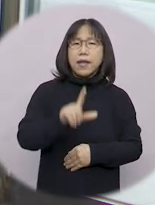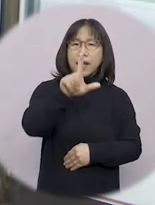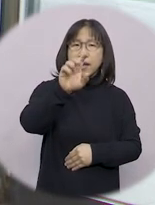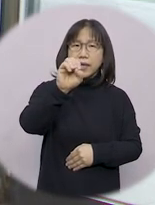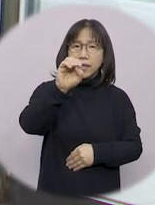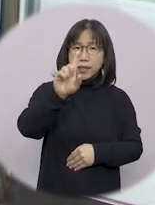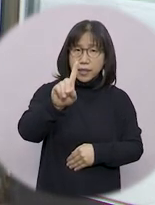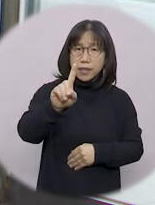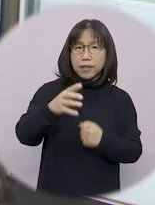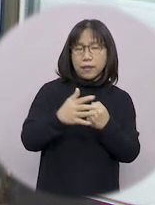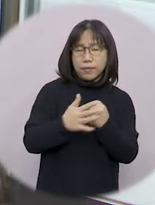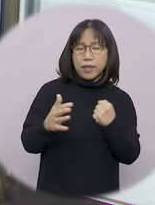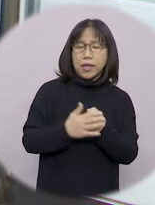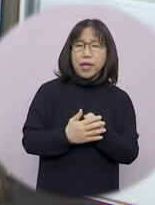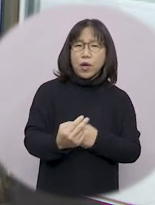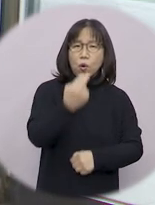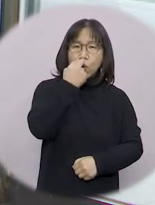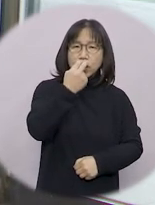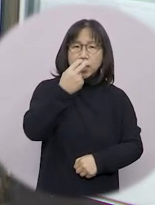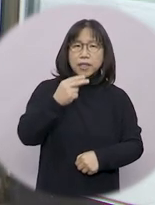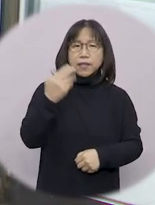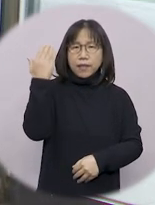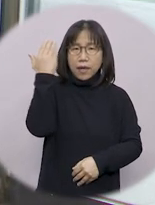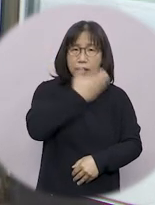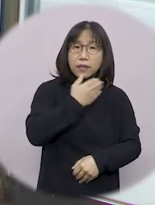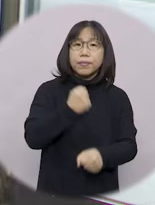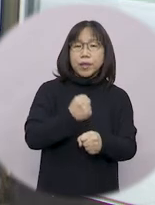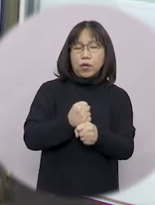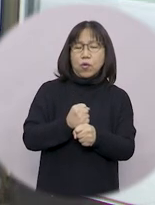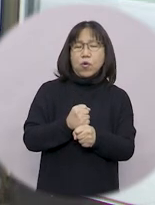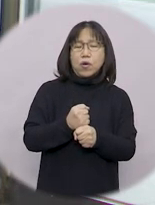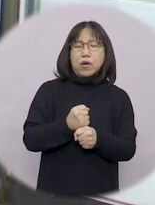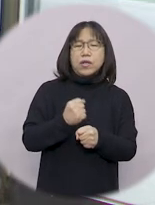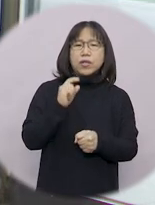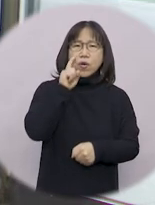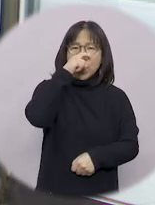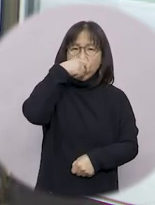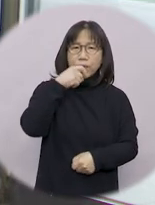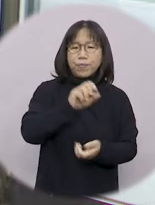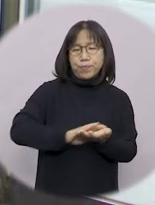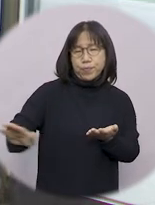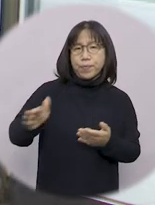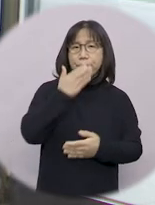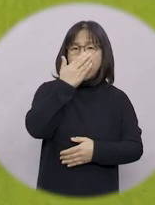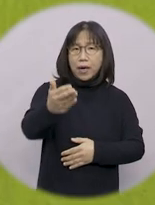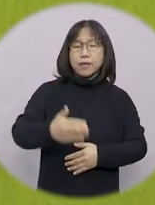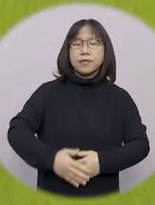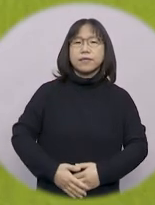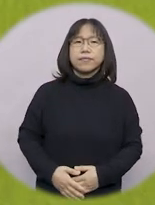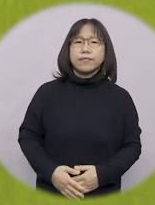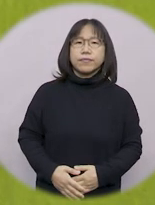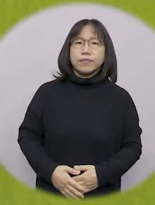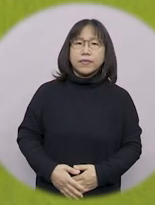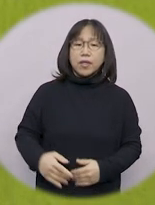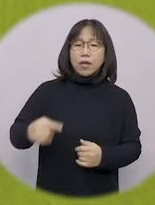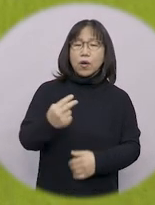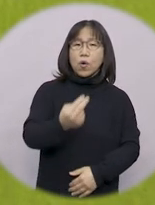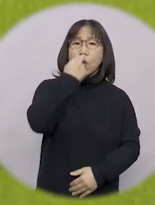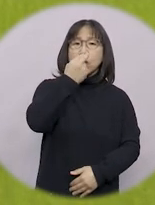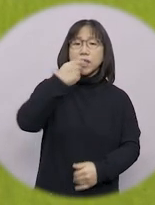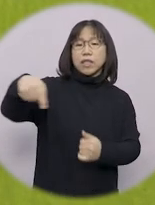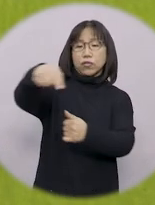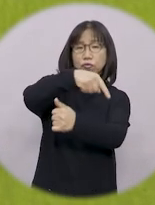led 로 신뢰 공개를 살균하고 분탕 이드 유해 물질을 없앨 수 있습니다 이밖에도